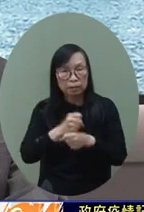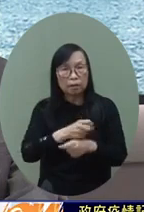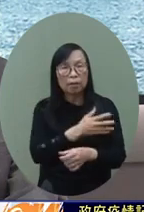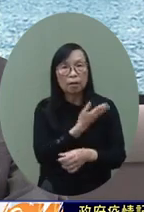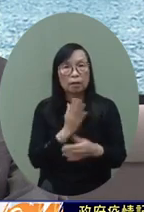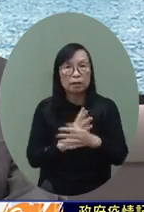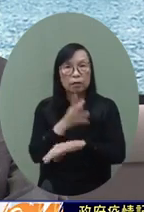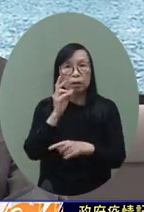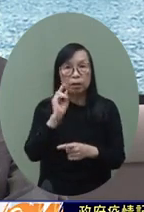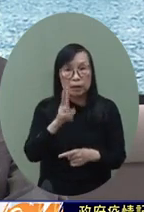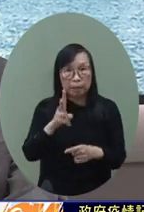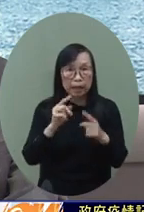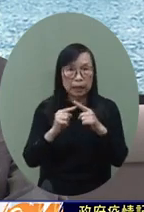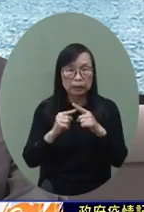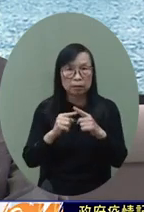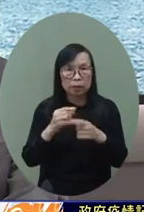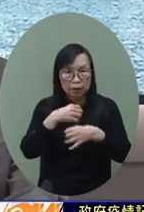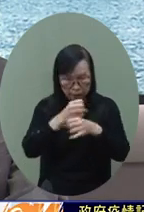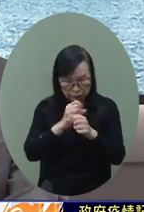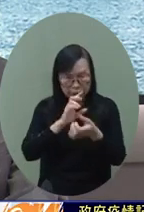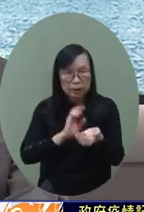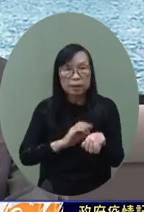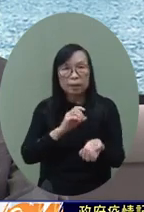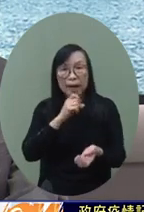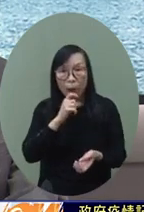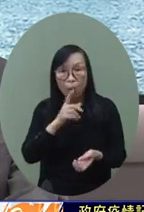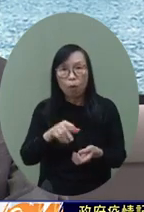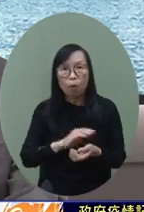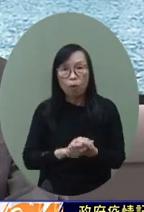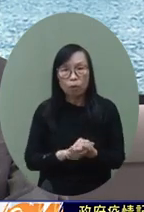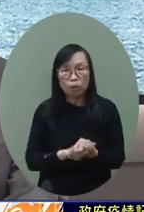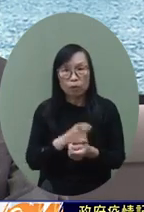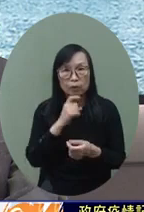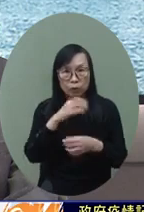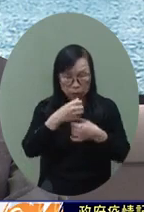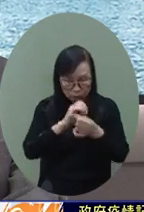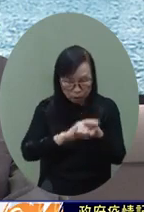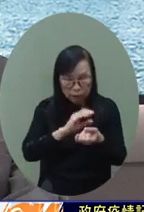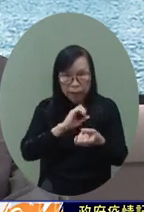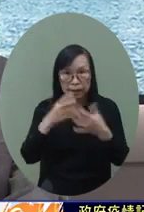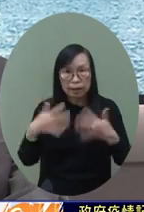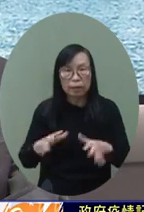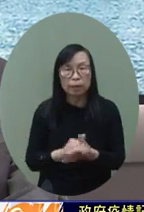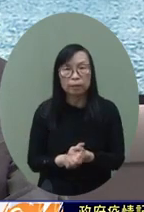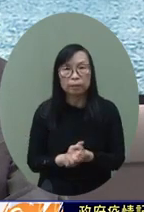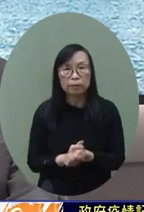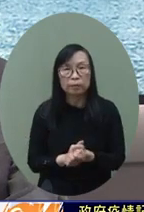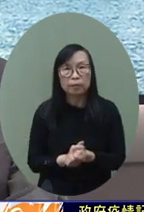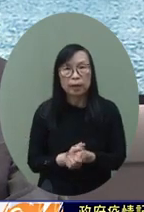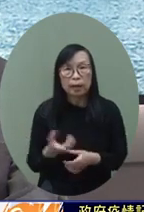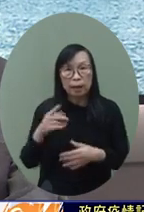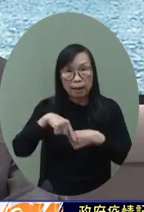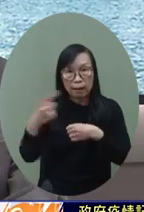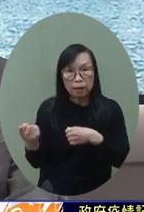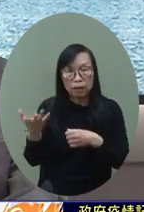有超過200人咧已經做咗測試。咁其餘咧，亦都係會盡快會去做嘅。咁另外就